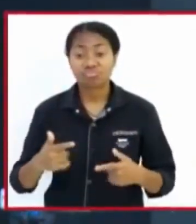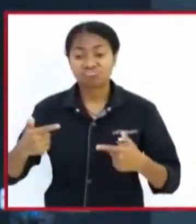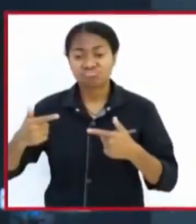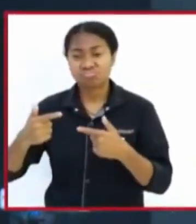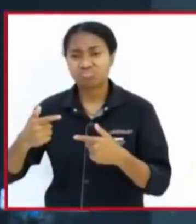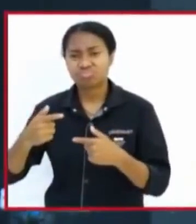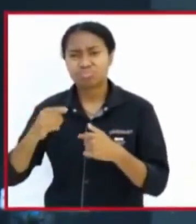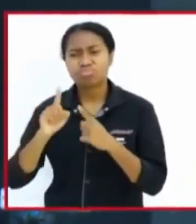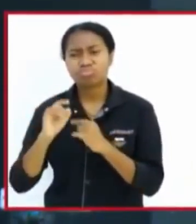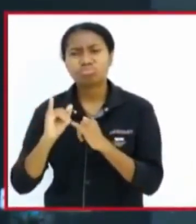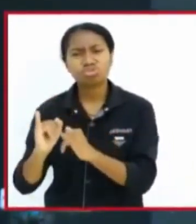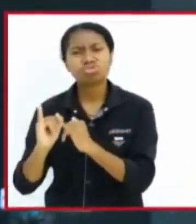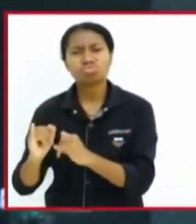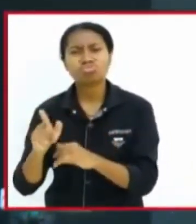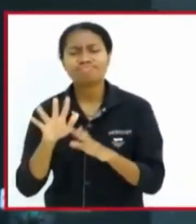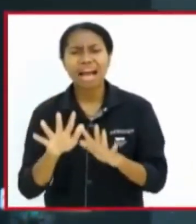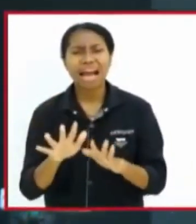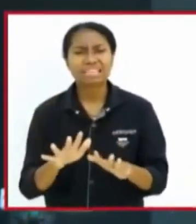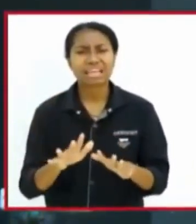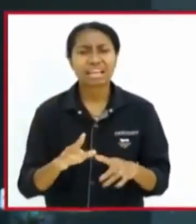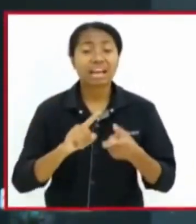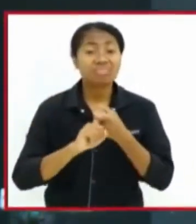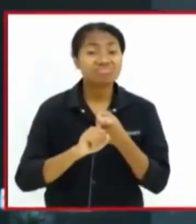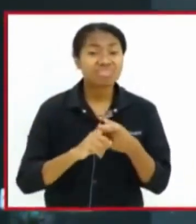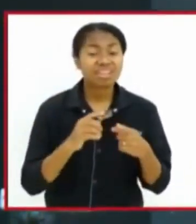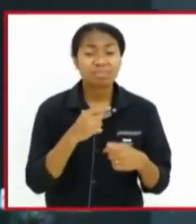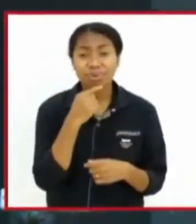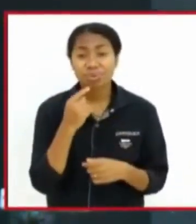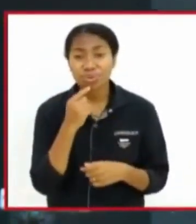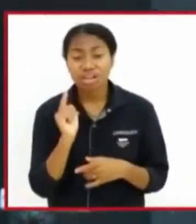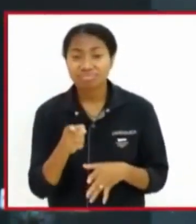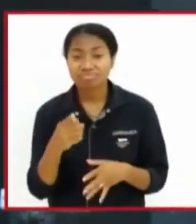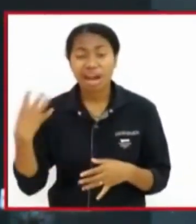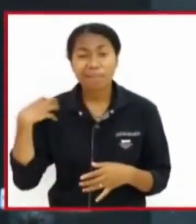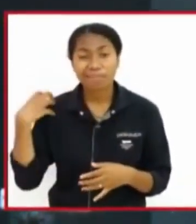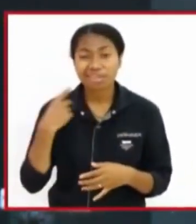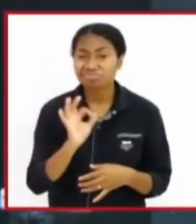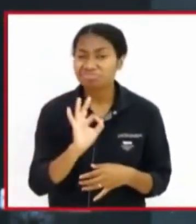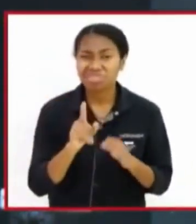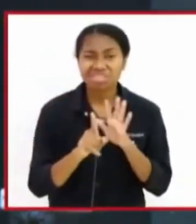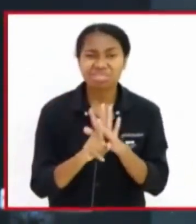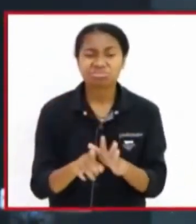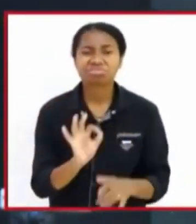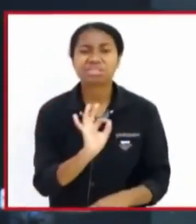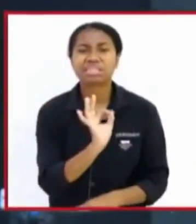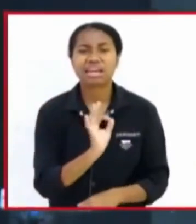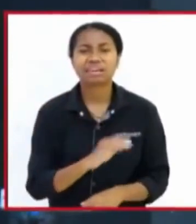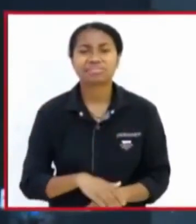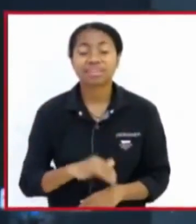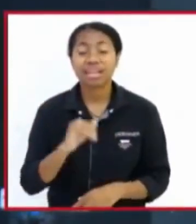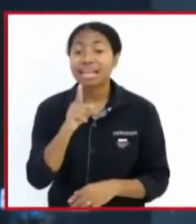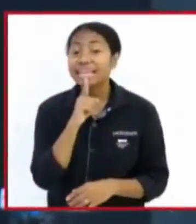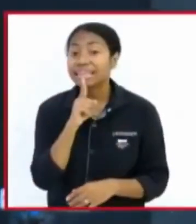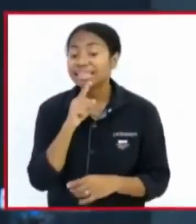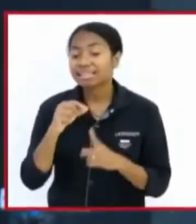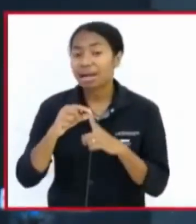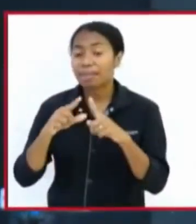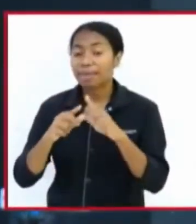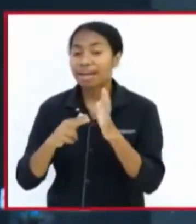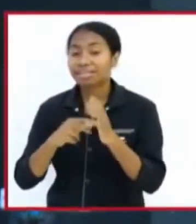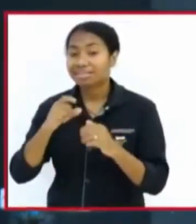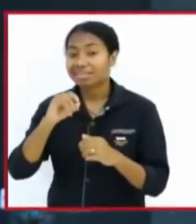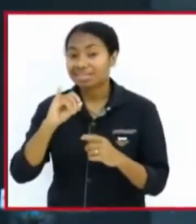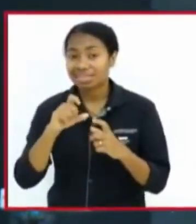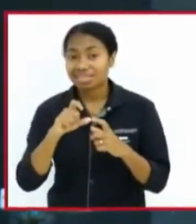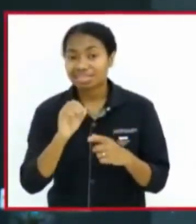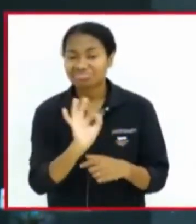banyak kawan berkurang Amerika tidak Inggris Prancis tidak maka Israel